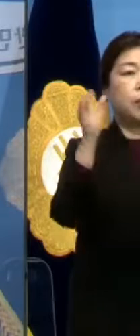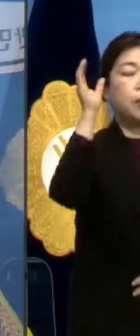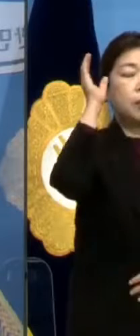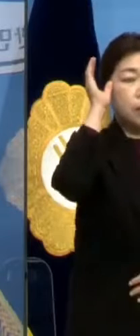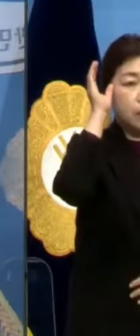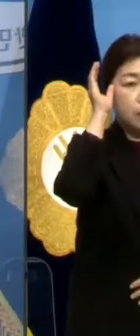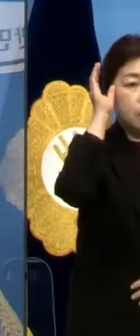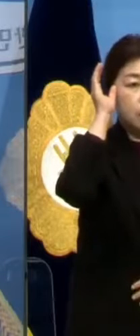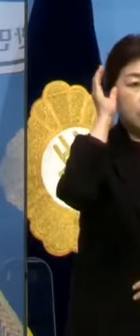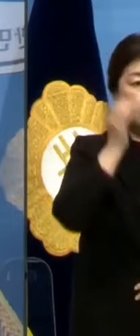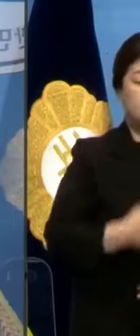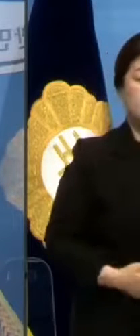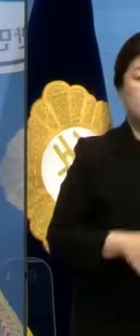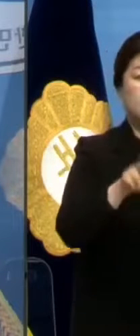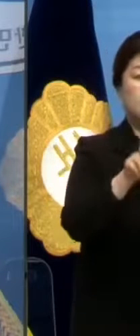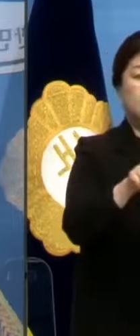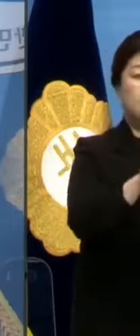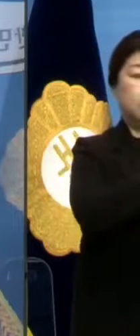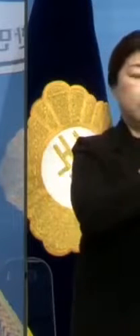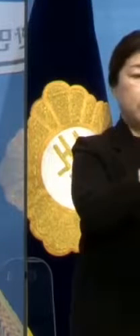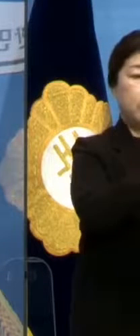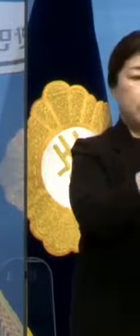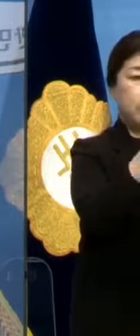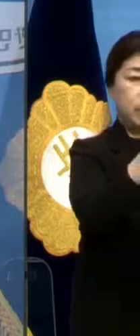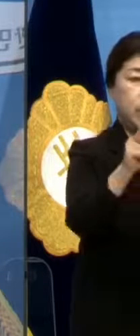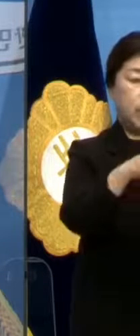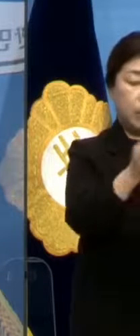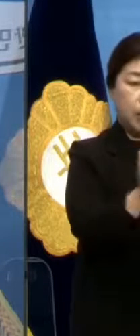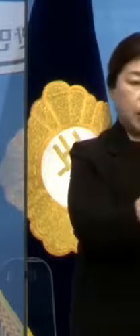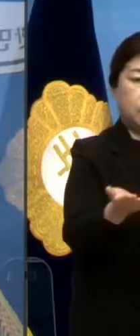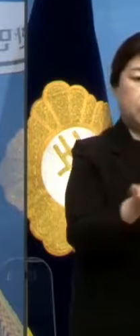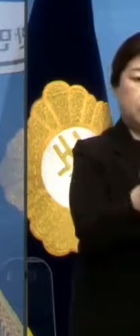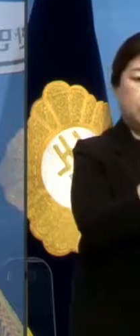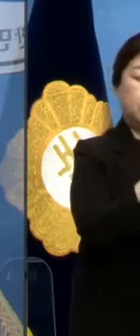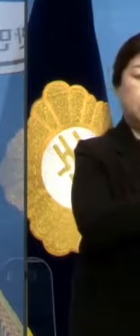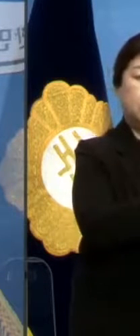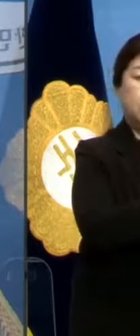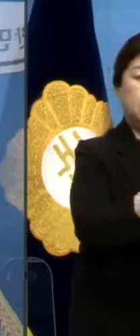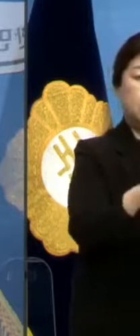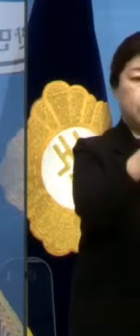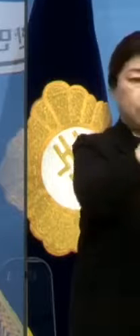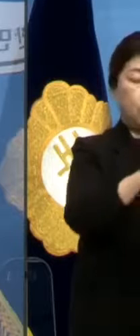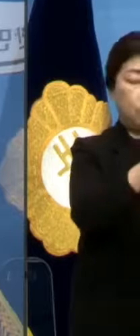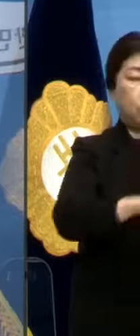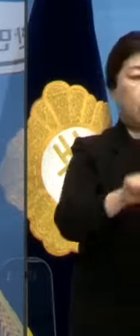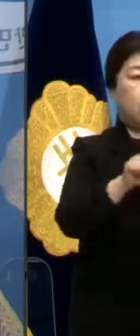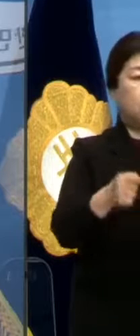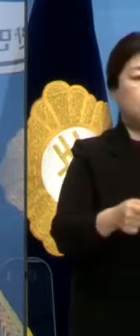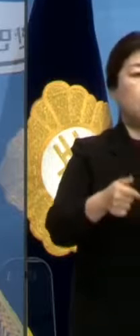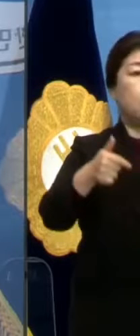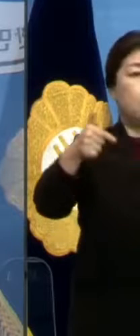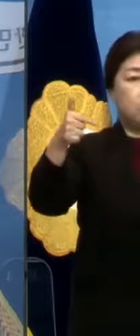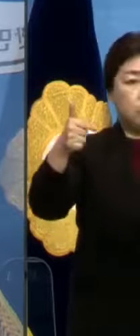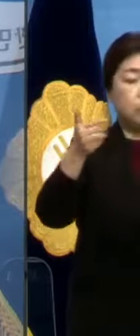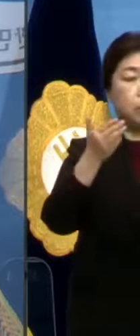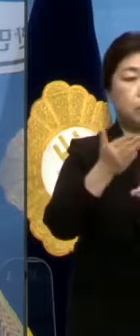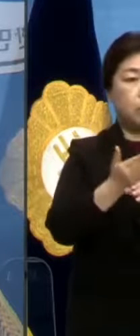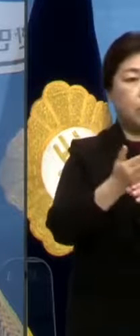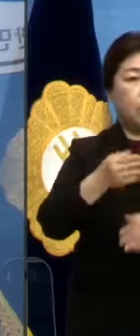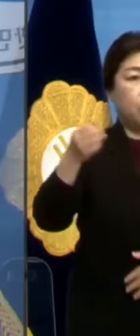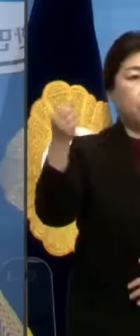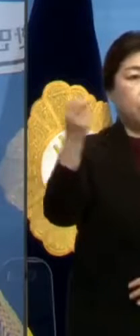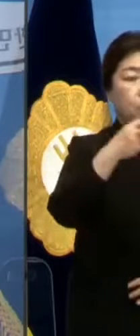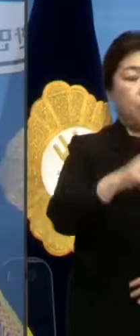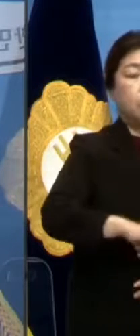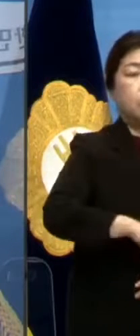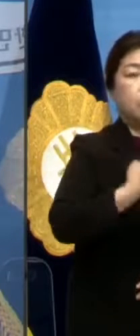지금 제1야당의 지지도가 많이 상승하고 있는 것이 바로 이것을 반증하고 있다고 생각하고 또 스스로